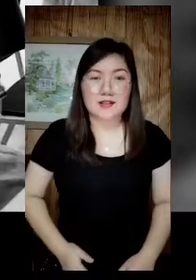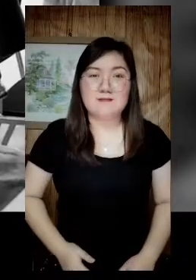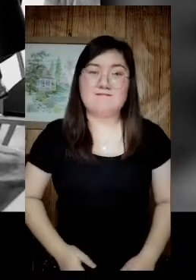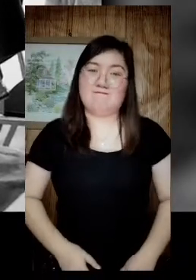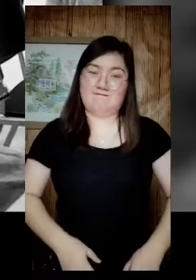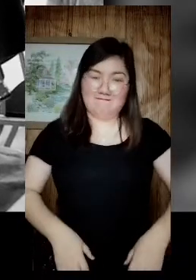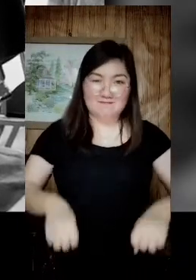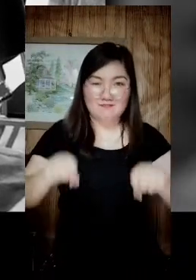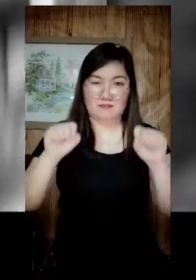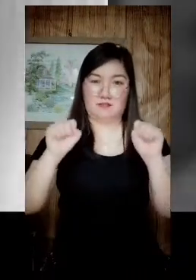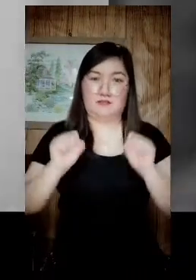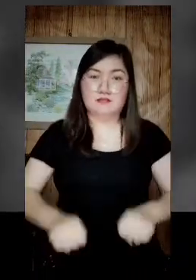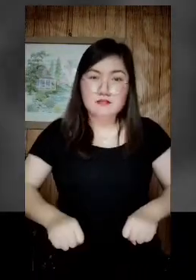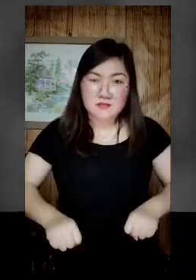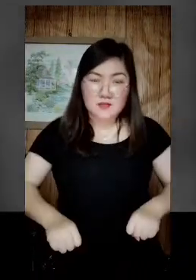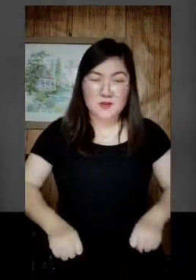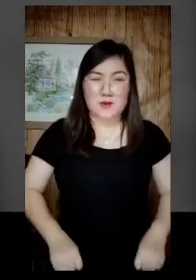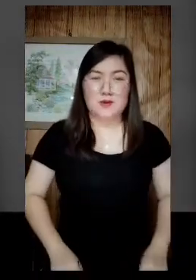Basta tayo'y